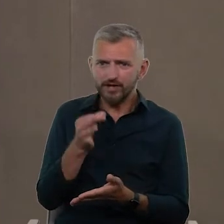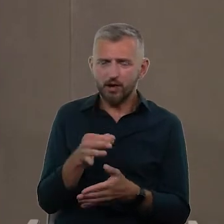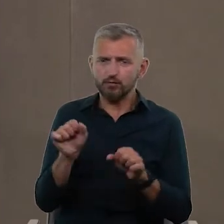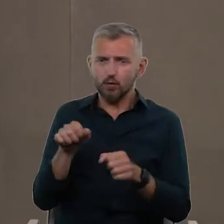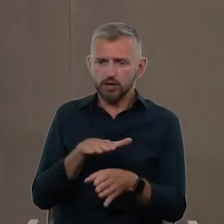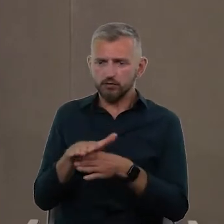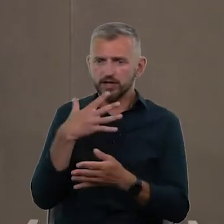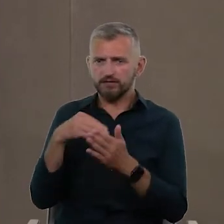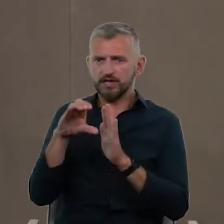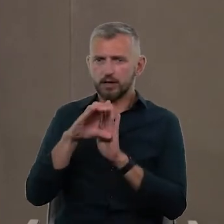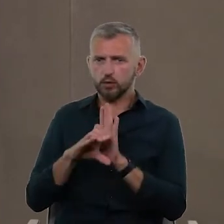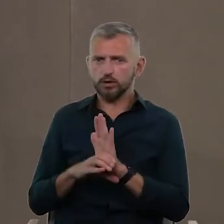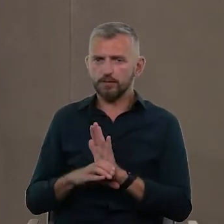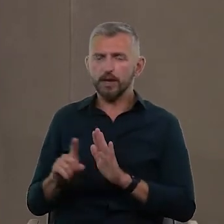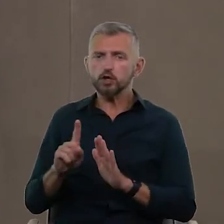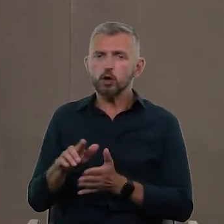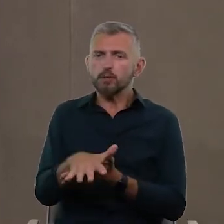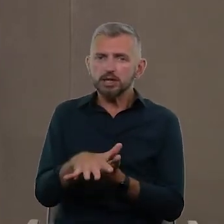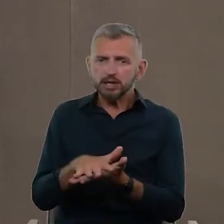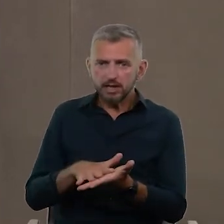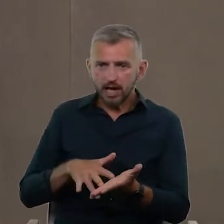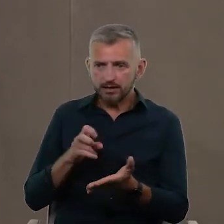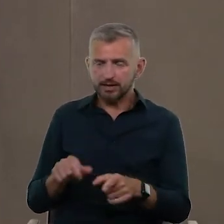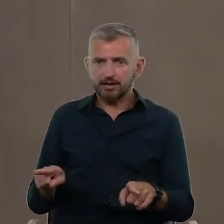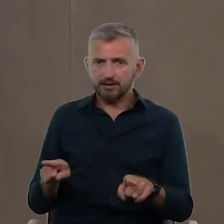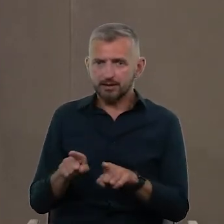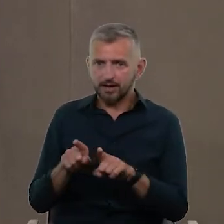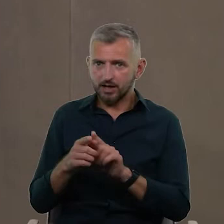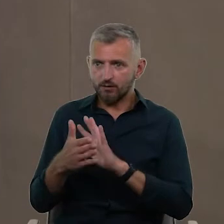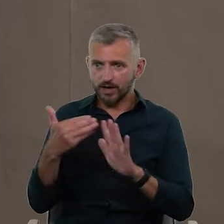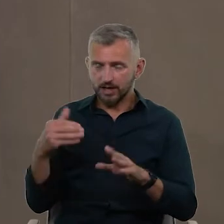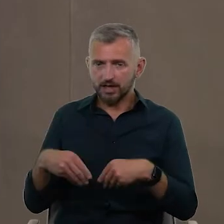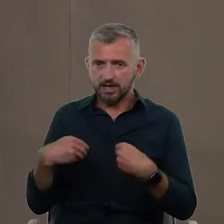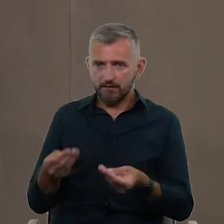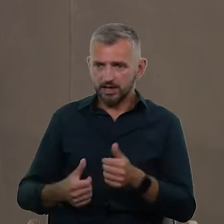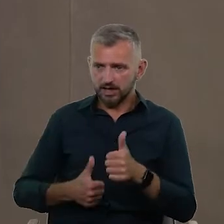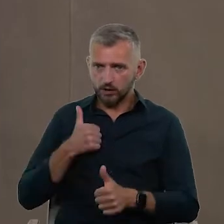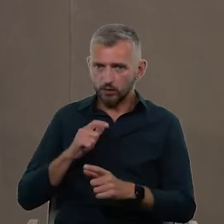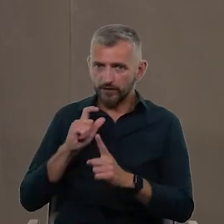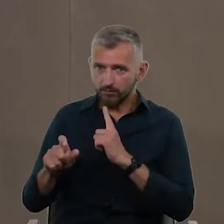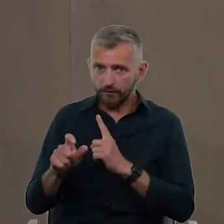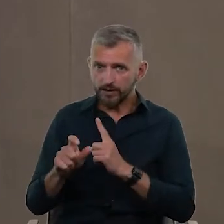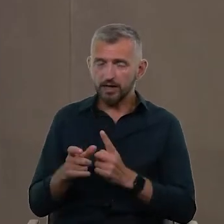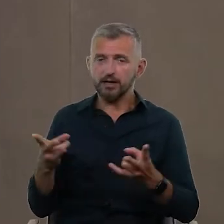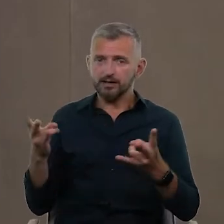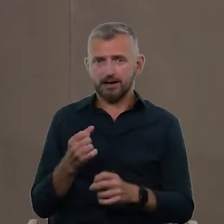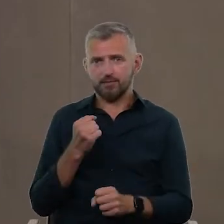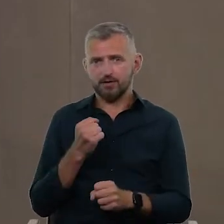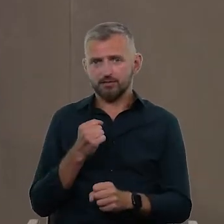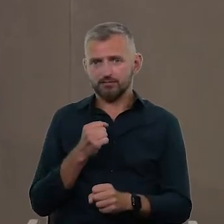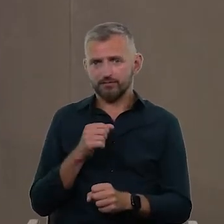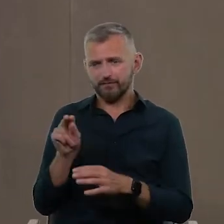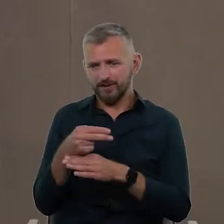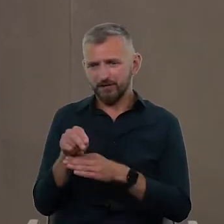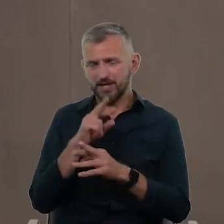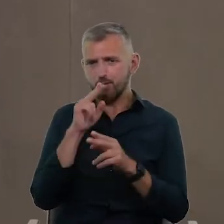свій статут. Тобто для того, щоб далі на такі виклики давати гідну відповідь, все ж таки треба зробити роботу над